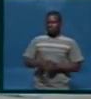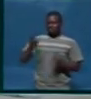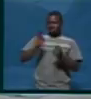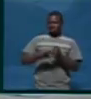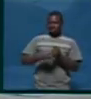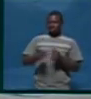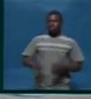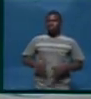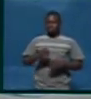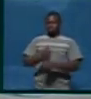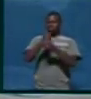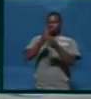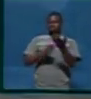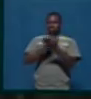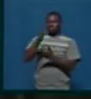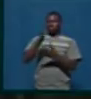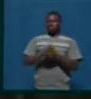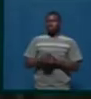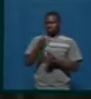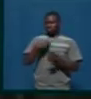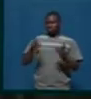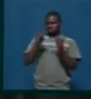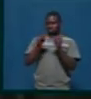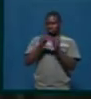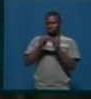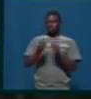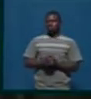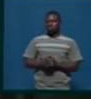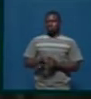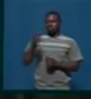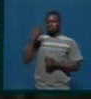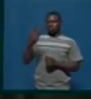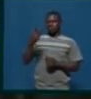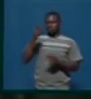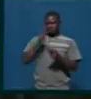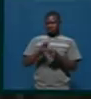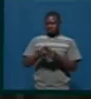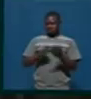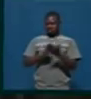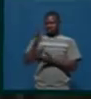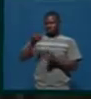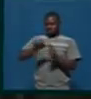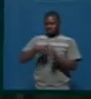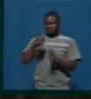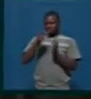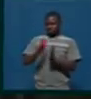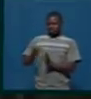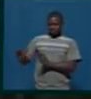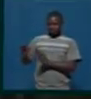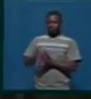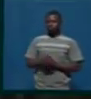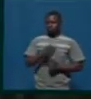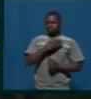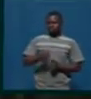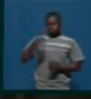des trophées et des attestations. Il y a 3 noms par chaque catégorie et le jury maintenant va, en fonction